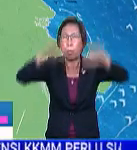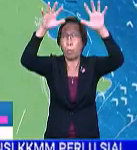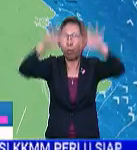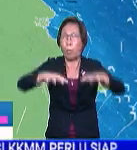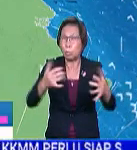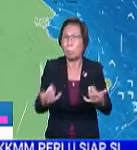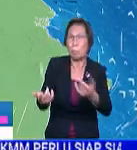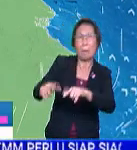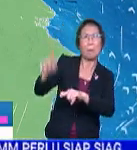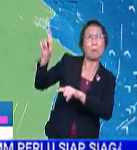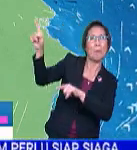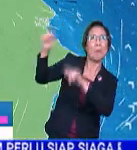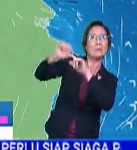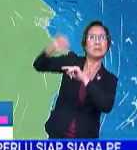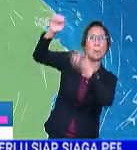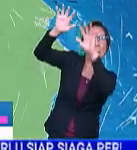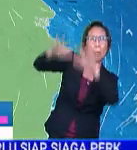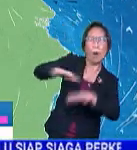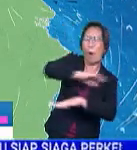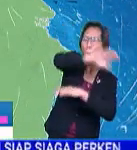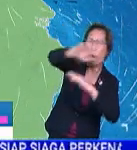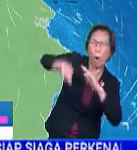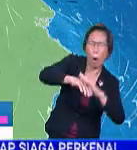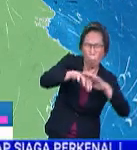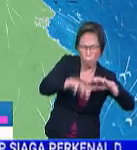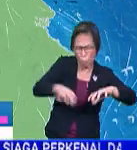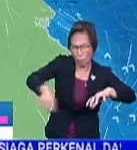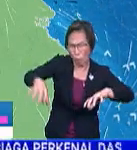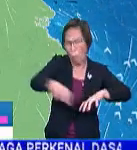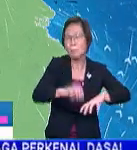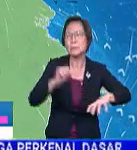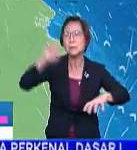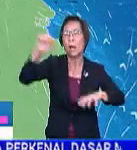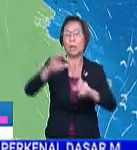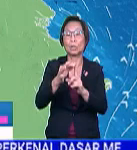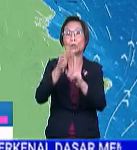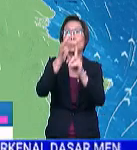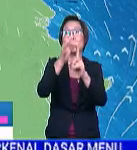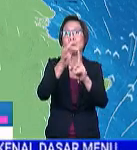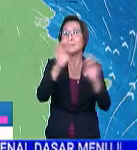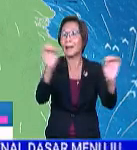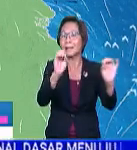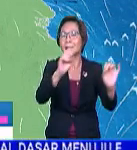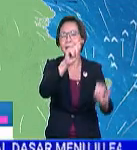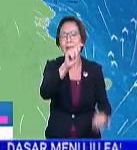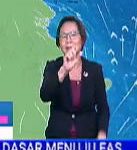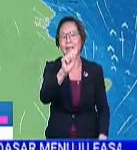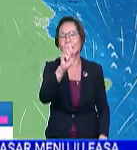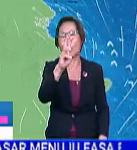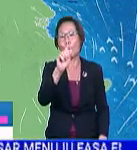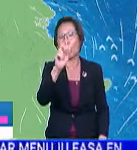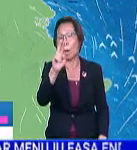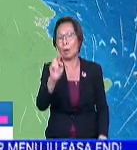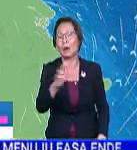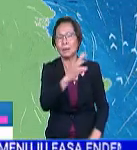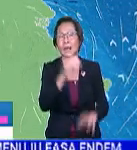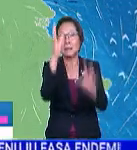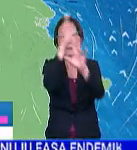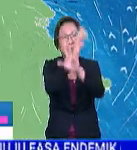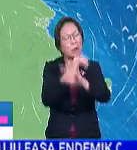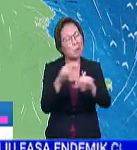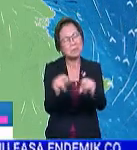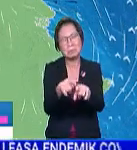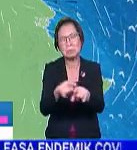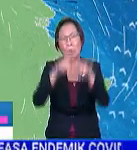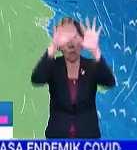kini sedang berlaku melibatkan di kesemua bahagian kecuali di bahagian Tawau. Begitu juga di negeri Sarawak yang